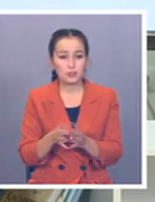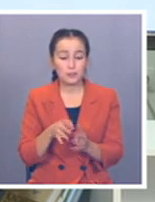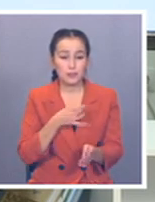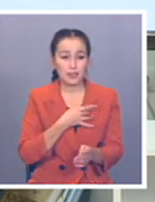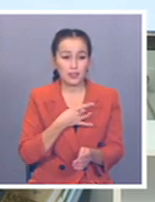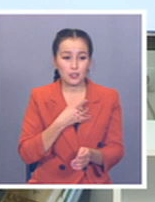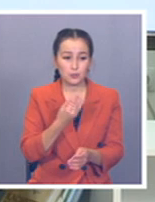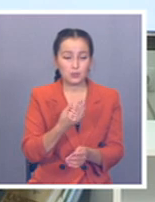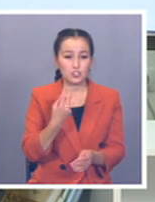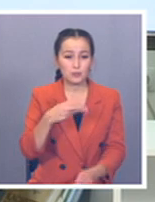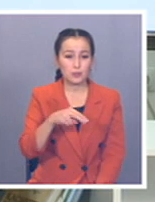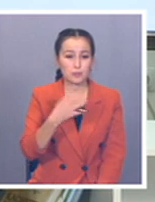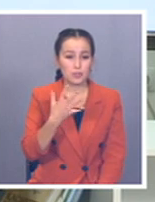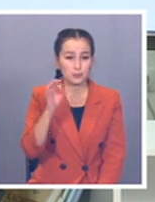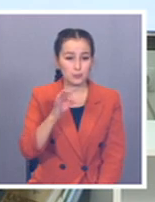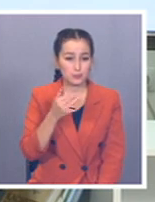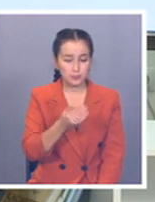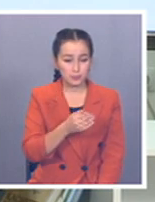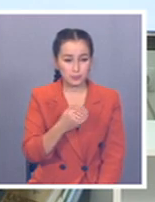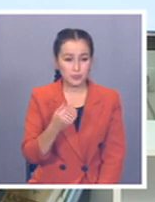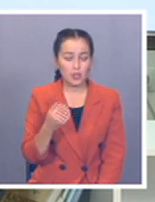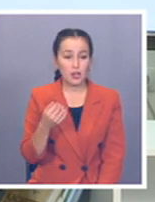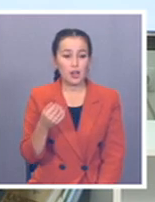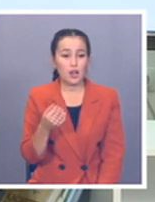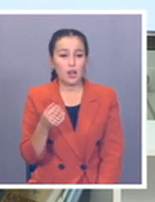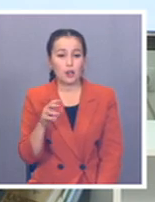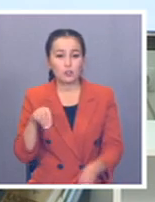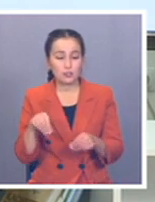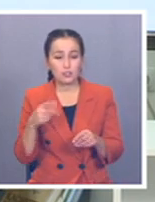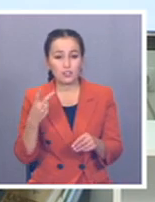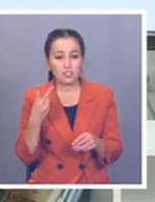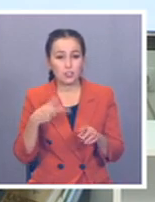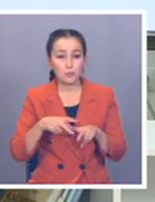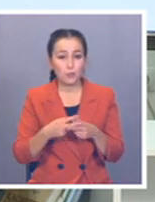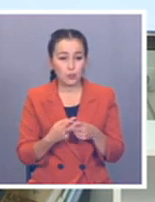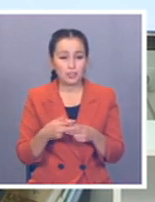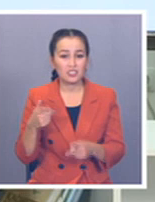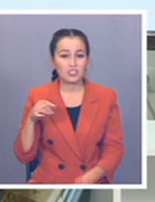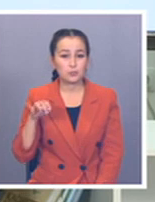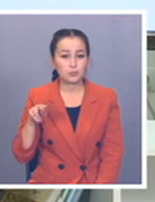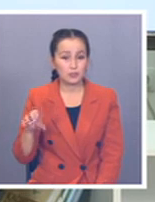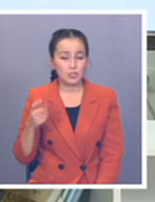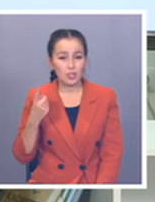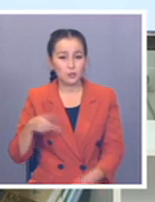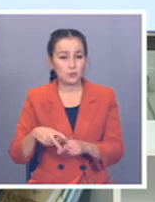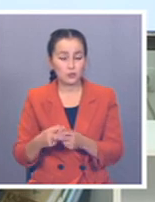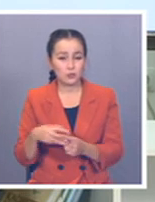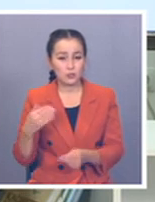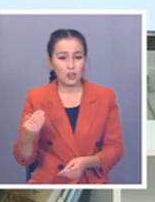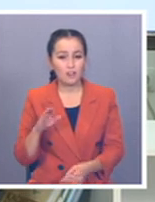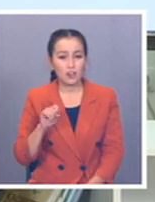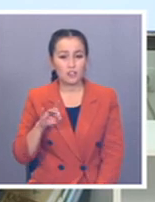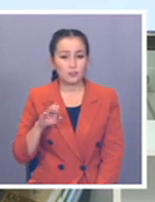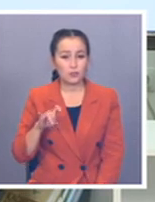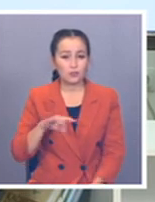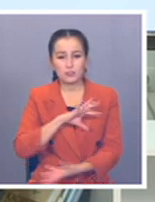фарфордың 25 бөлігін құрайды, құм 2 бөлігін құрайды, ал гипс 1 бөлігін құрайды. Демек, біз фарфордың жалпы бөліктердің санын табу